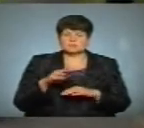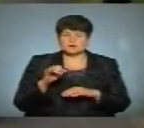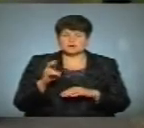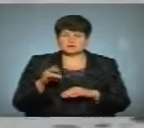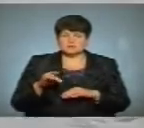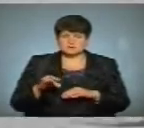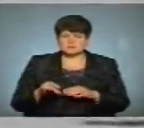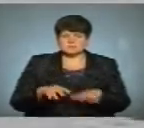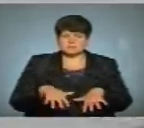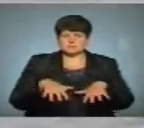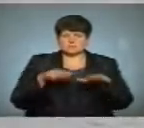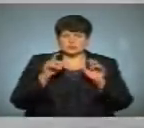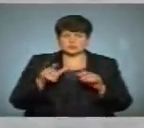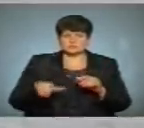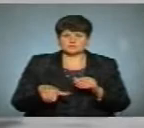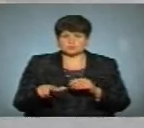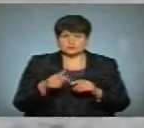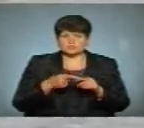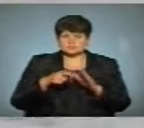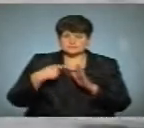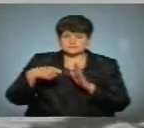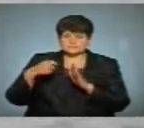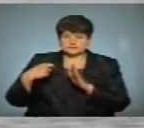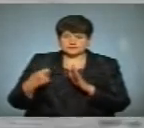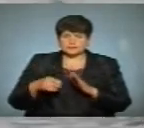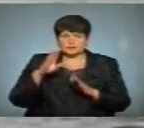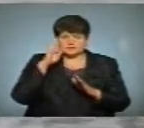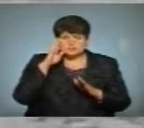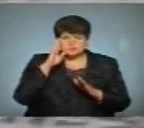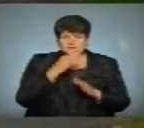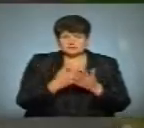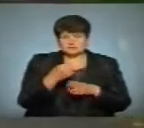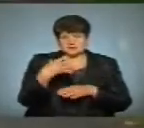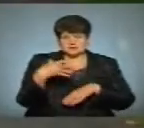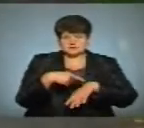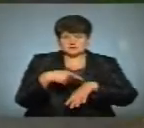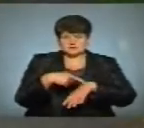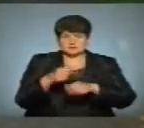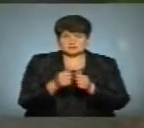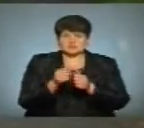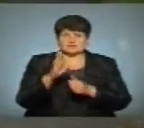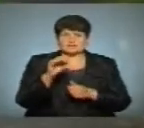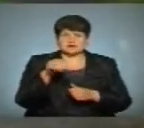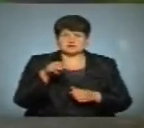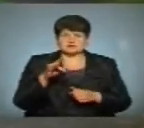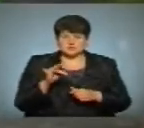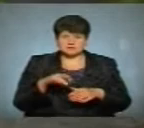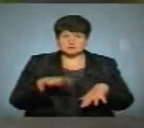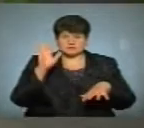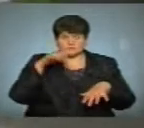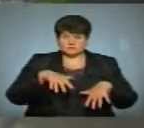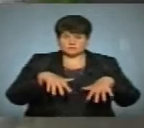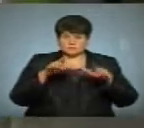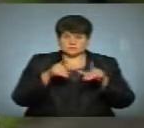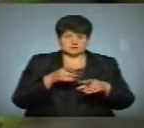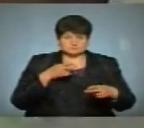негоду підтопило дороги. Ці кадри відзняв тернополянин Роман Клімчук близько 15-ї години поблизу Ватри. Каже, через воду там утворився